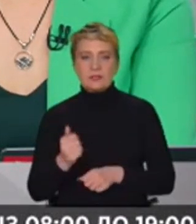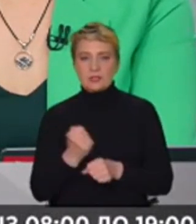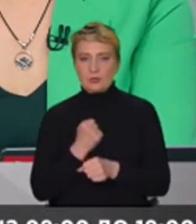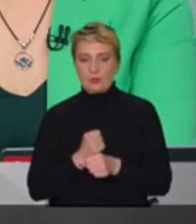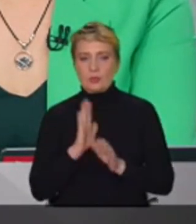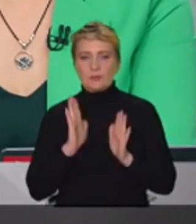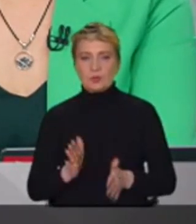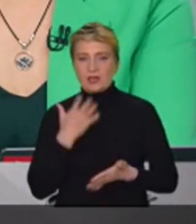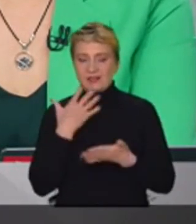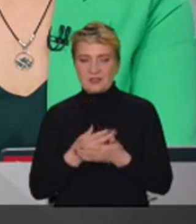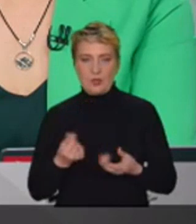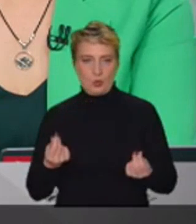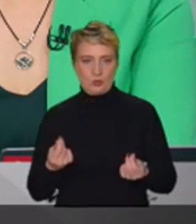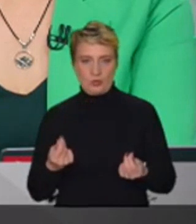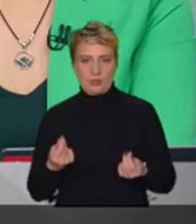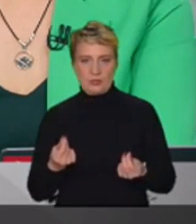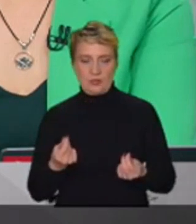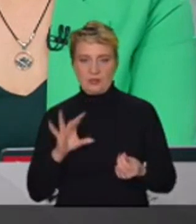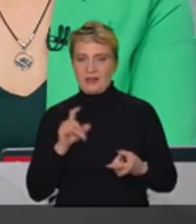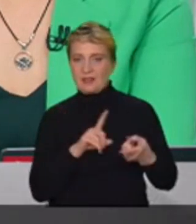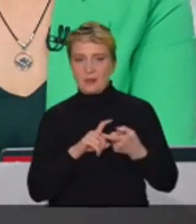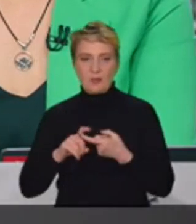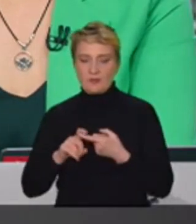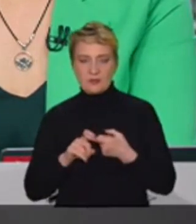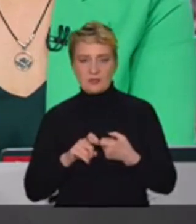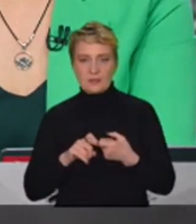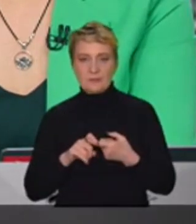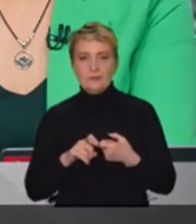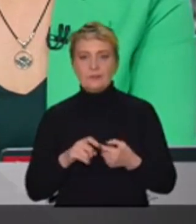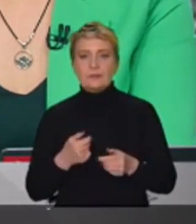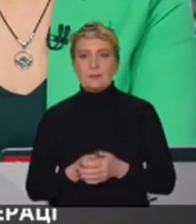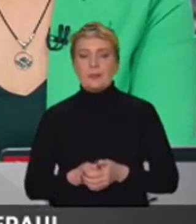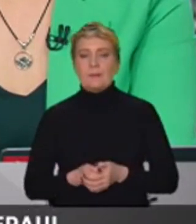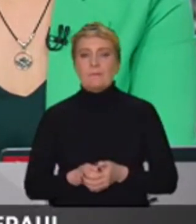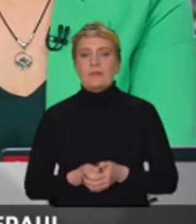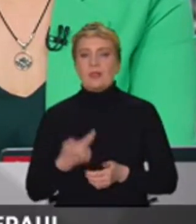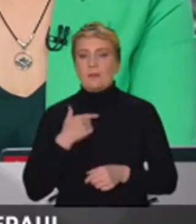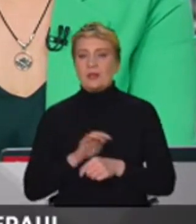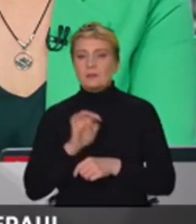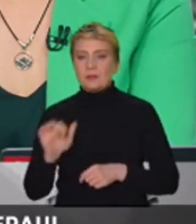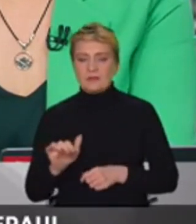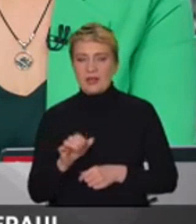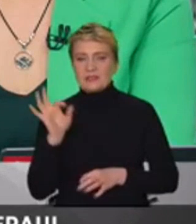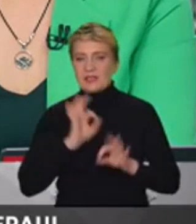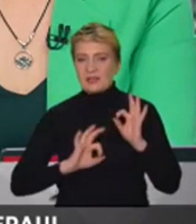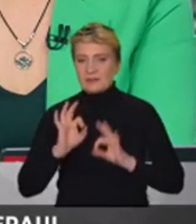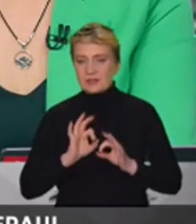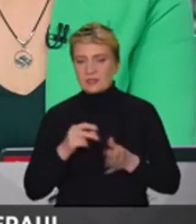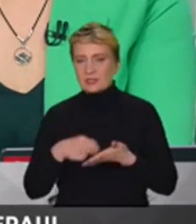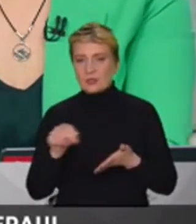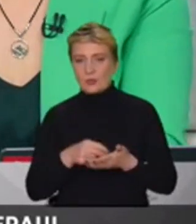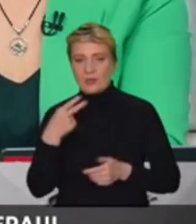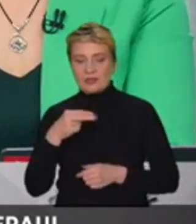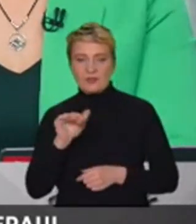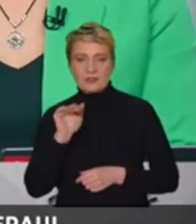свои кошты, и это никак не связано уже с стороной фанцов. Мы из Варшавы отправляли лекарства, закупили где-то на 20 тысяч гривен, еды